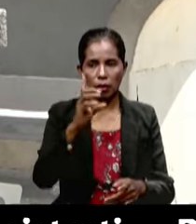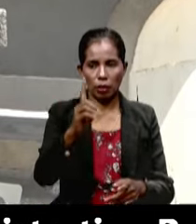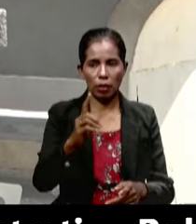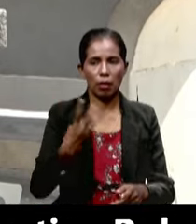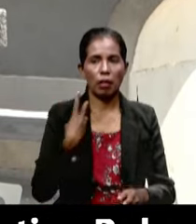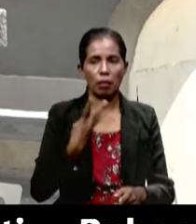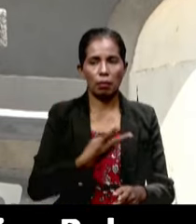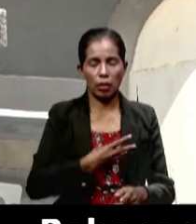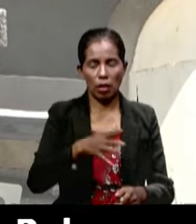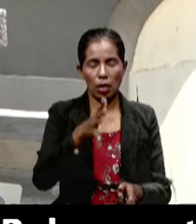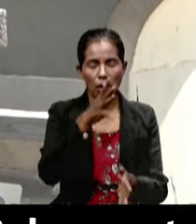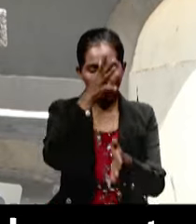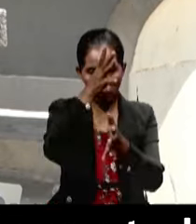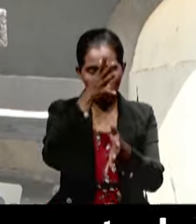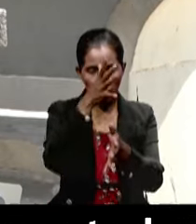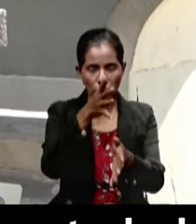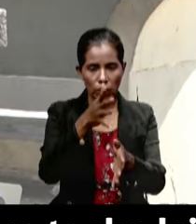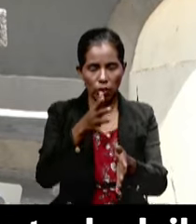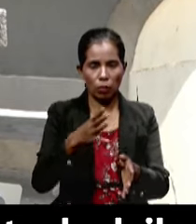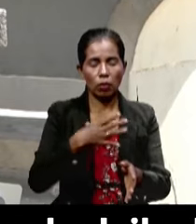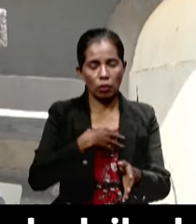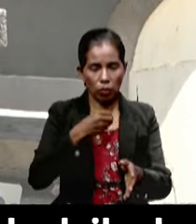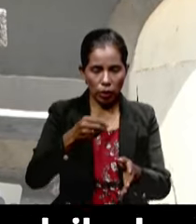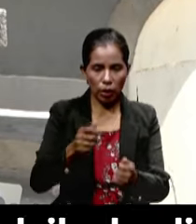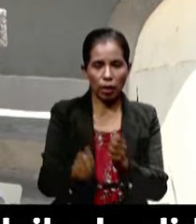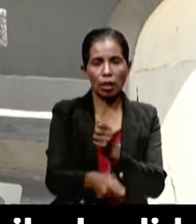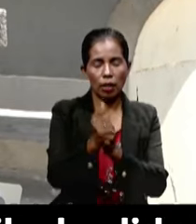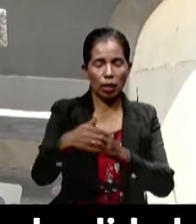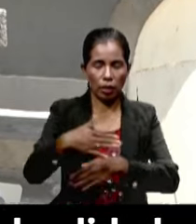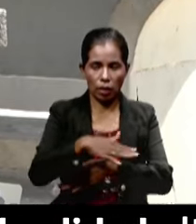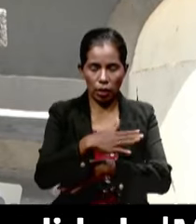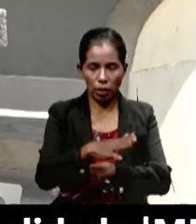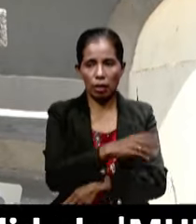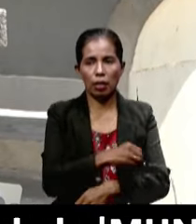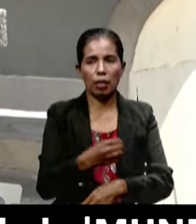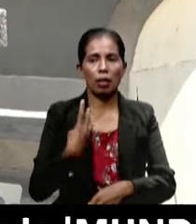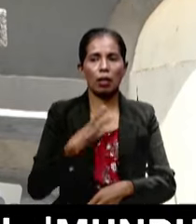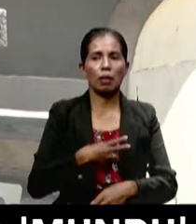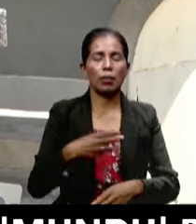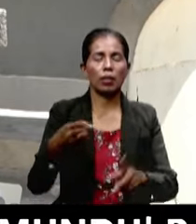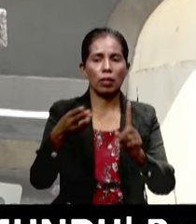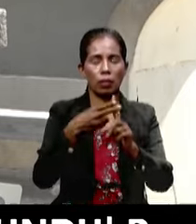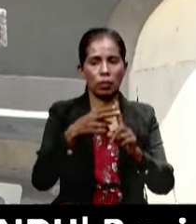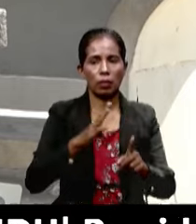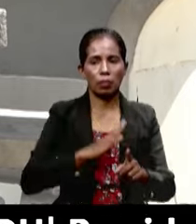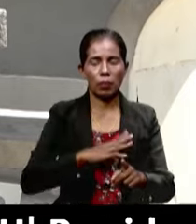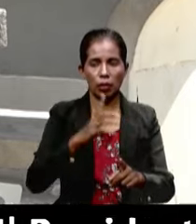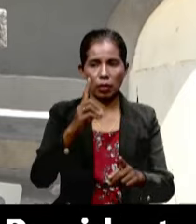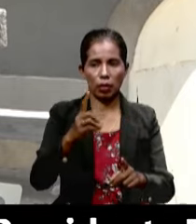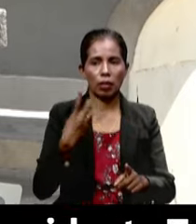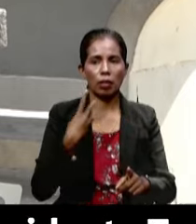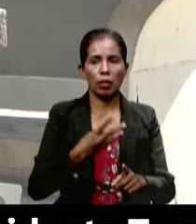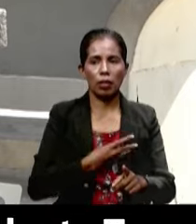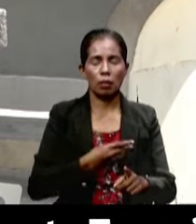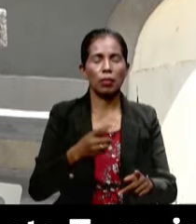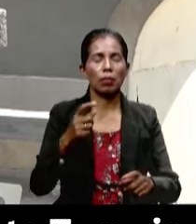sirap pescador itu asa amnya bawa agora ya bidang santana para layak ona tang kami sirap jelas sama forma saya ganti